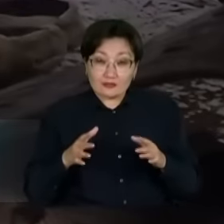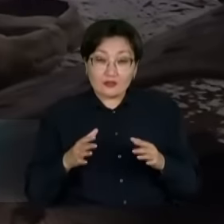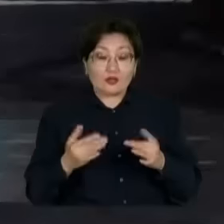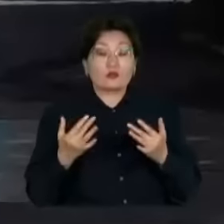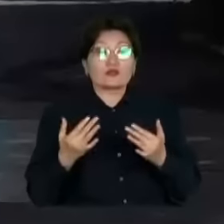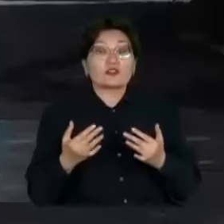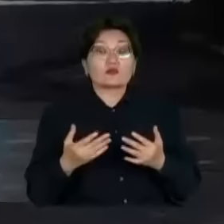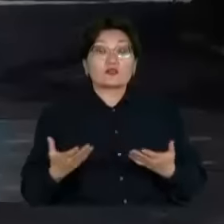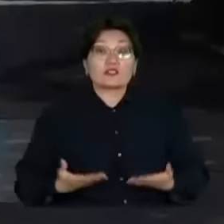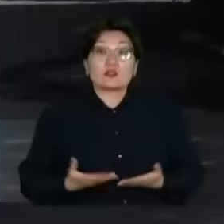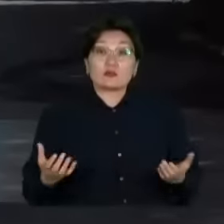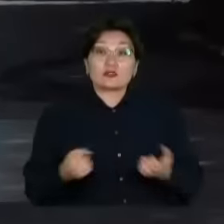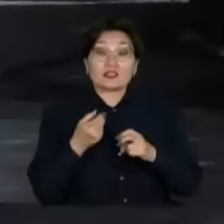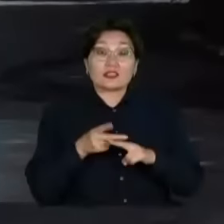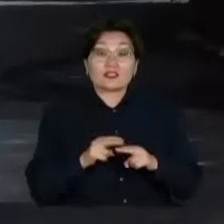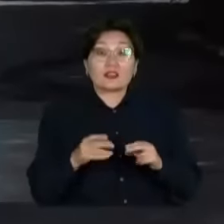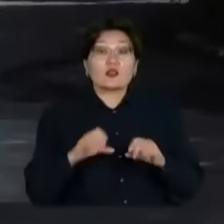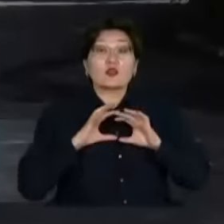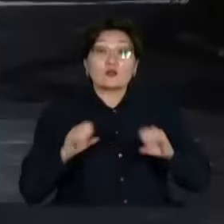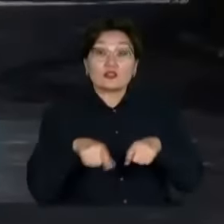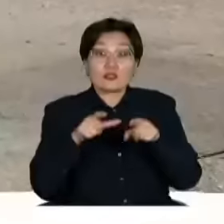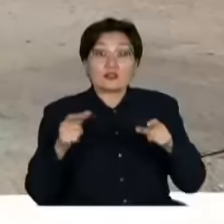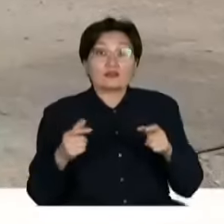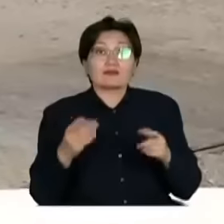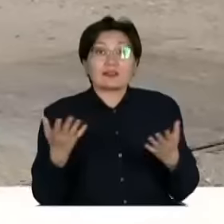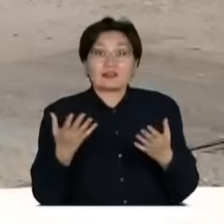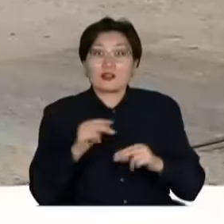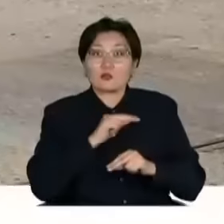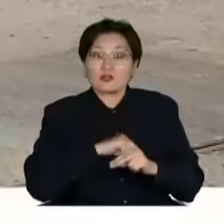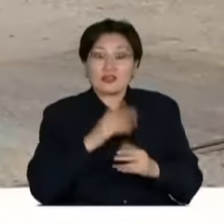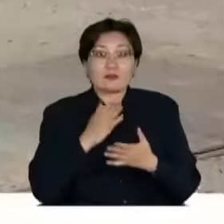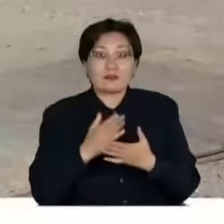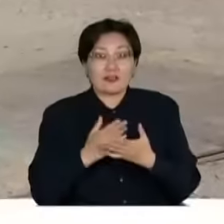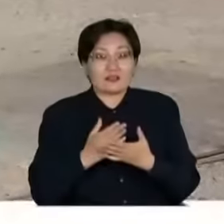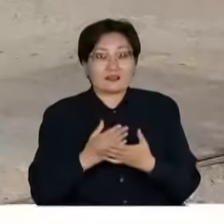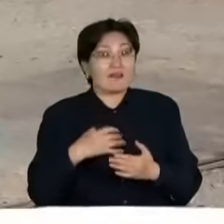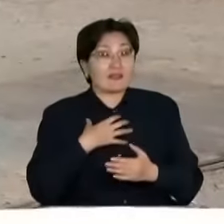сколько жизней спасли эти Отважные люди для кого работа является